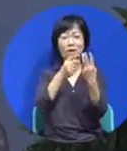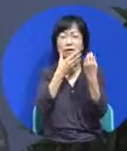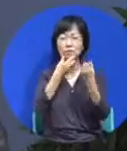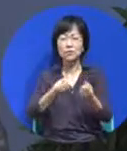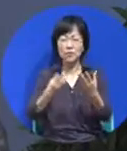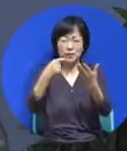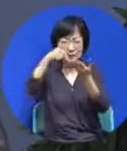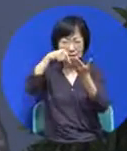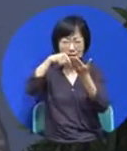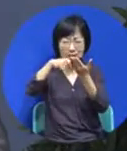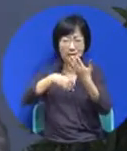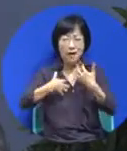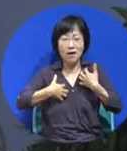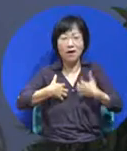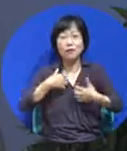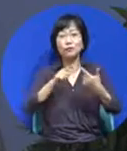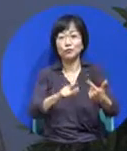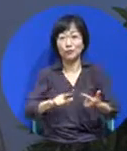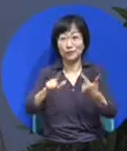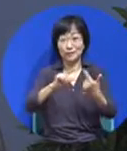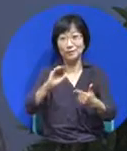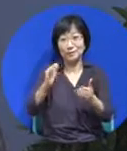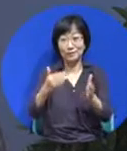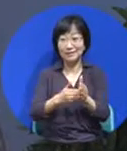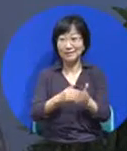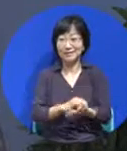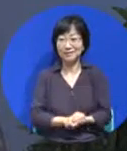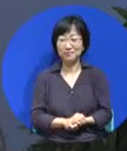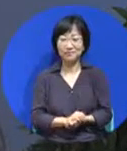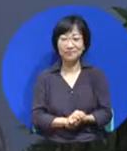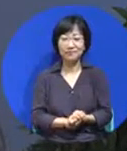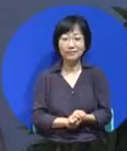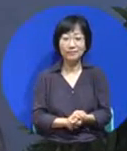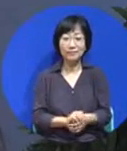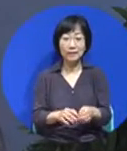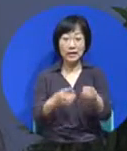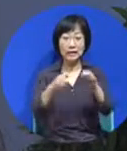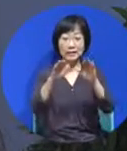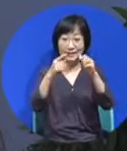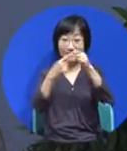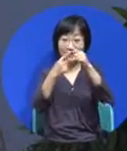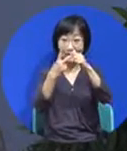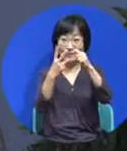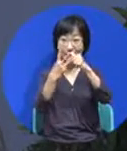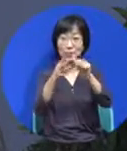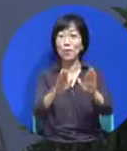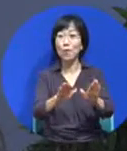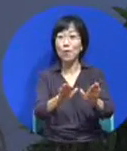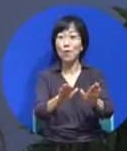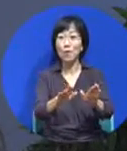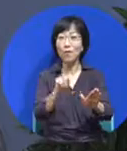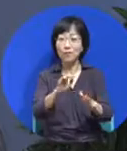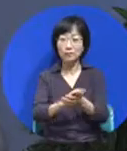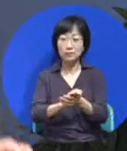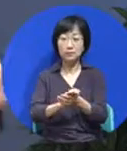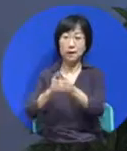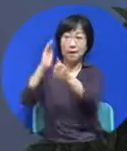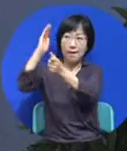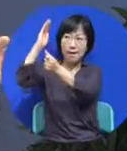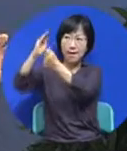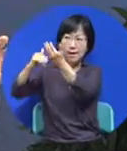into the three things of today. 삶 오늘이 뭡니까? What are those three things? 하나님은 지금도 말씀을 성취하고 계십니다.